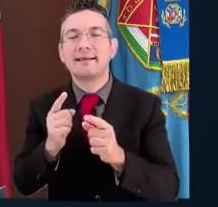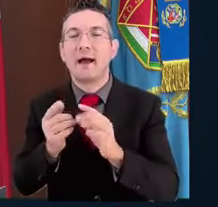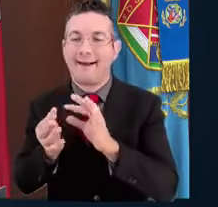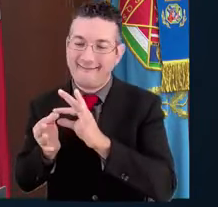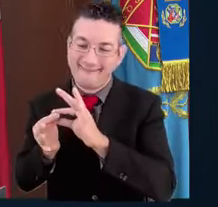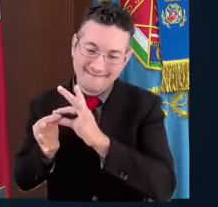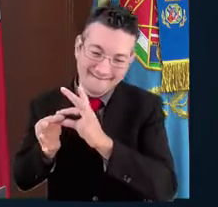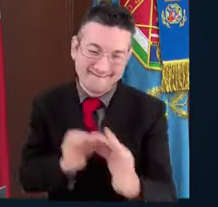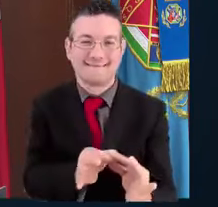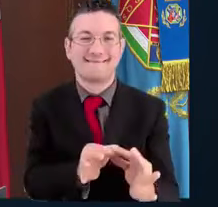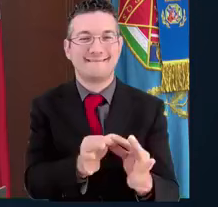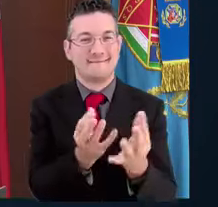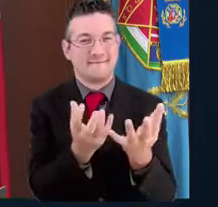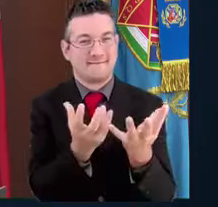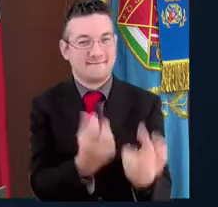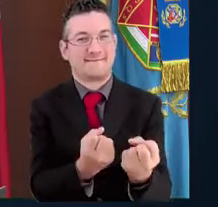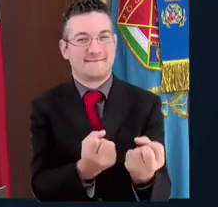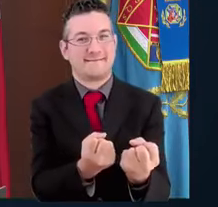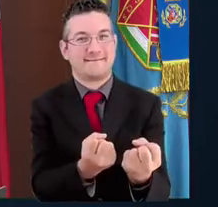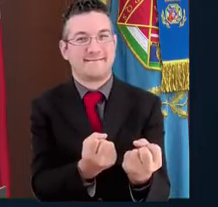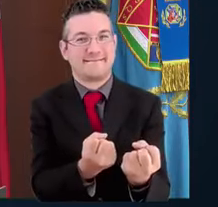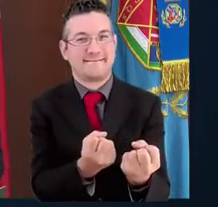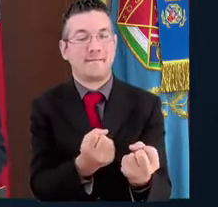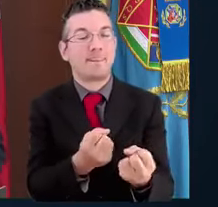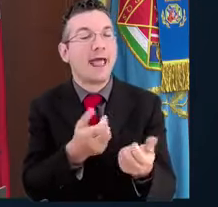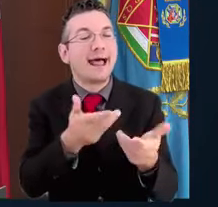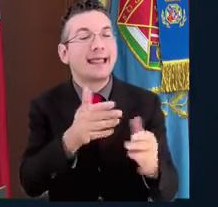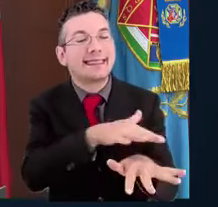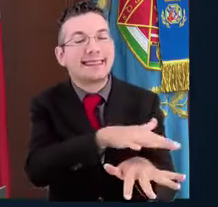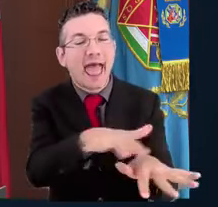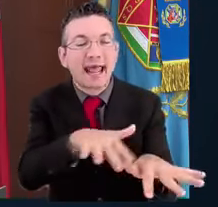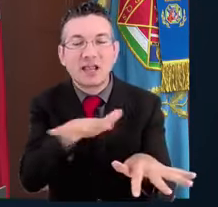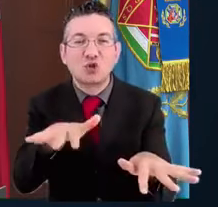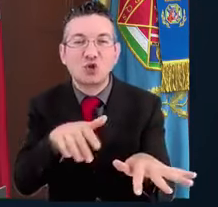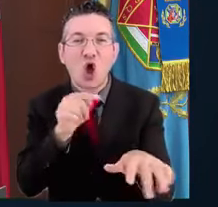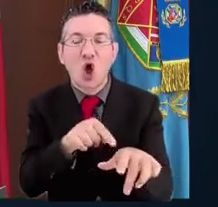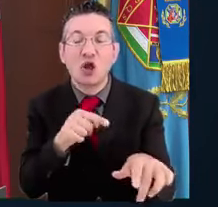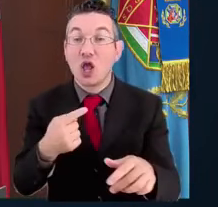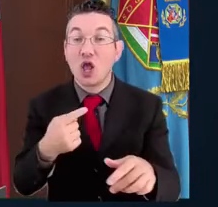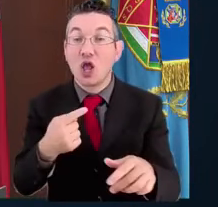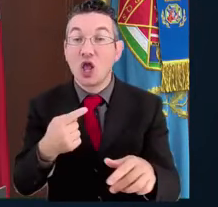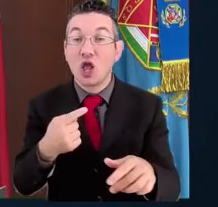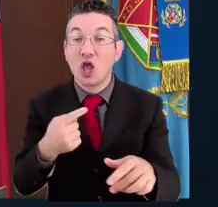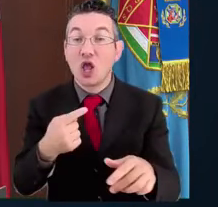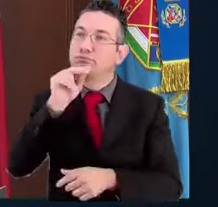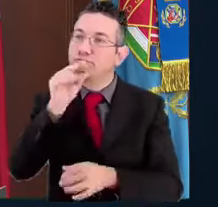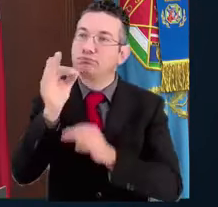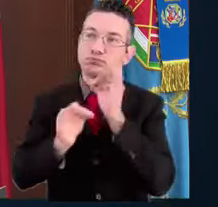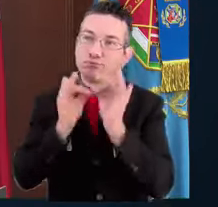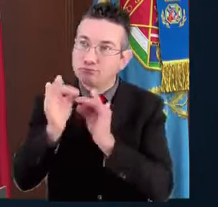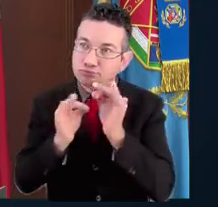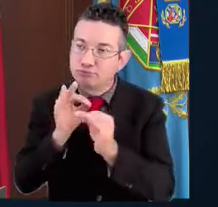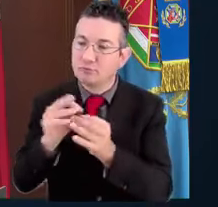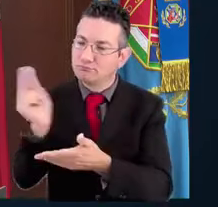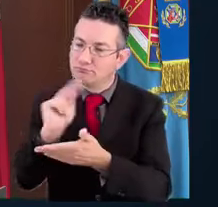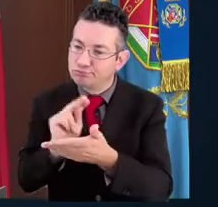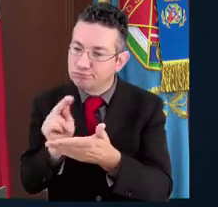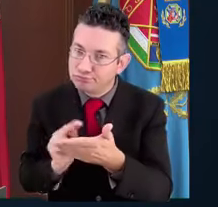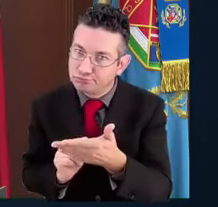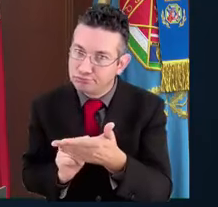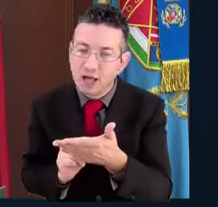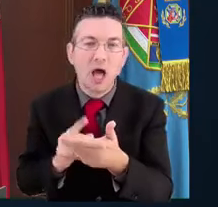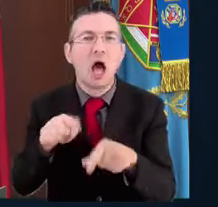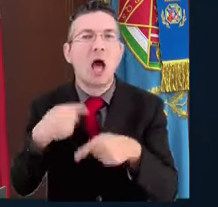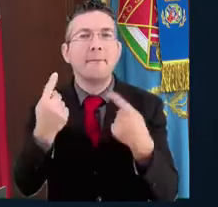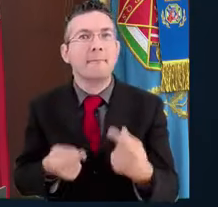territori e quindi scaricare a terra tutto ciò che noi produciamo poi perché produrre e io